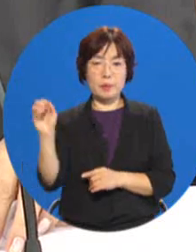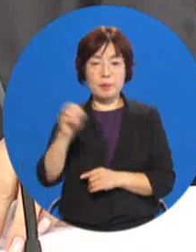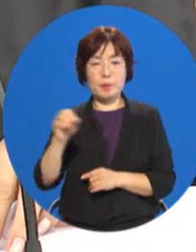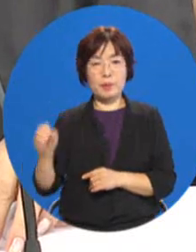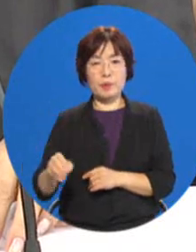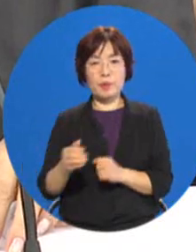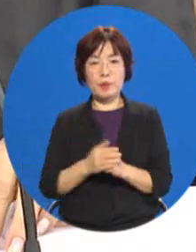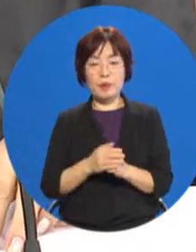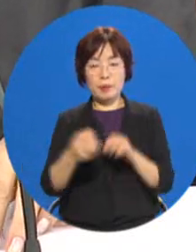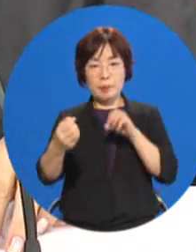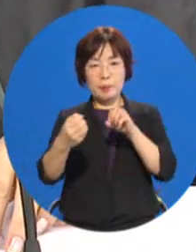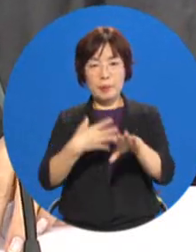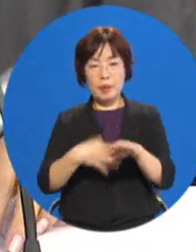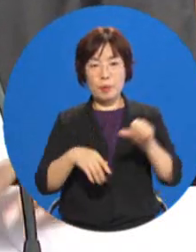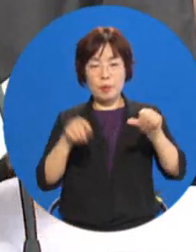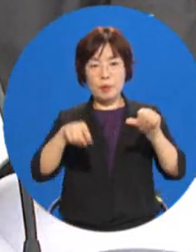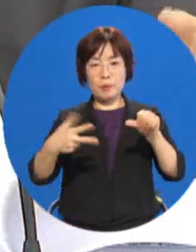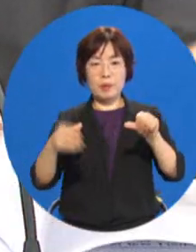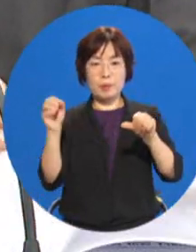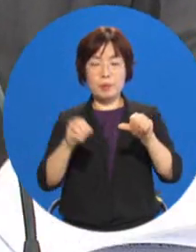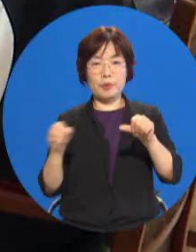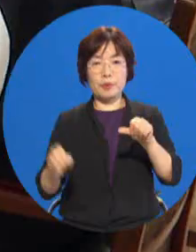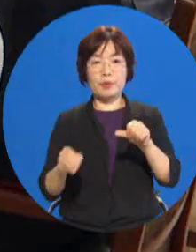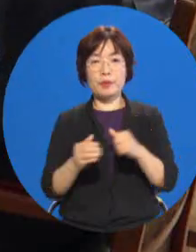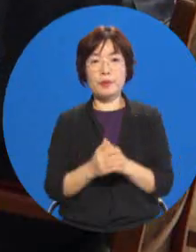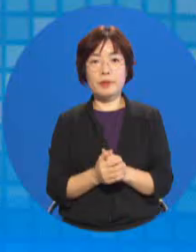3.1%포인트, 응답률은 5.7%입니다.